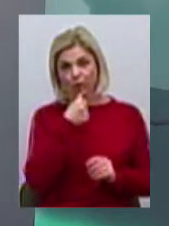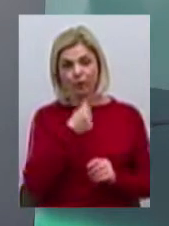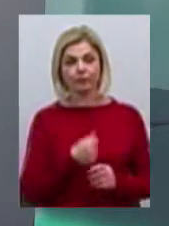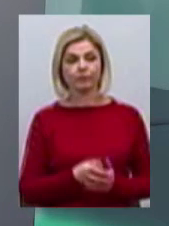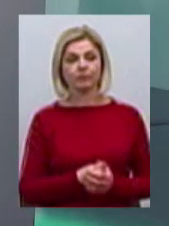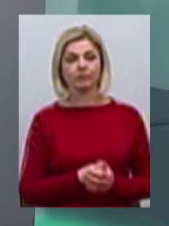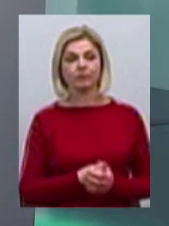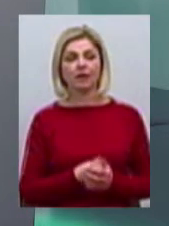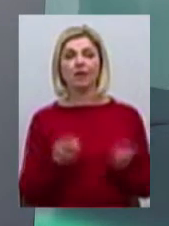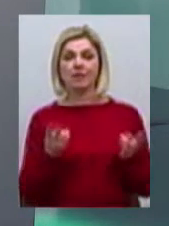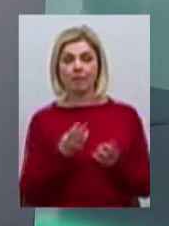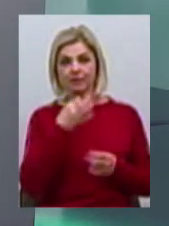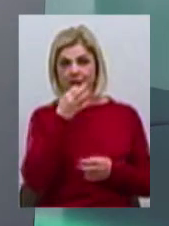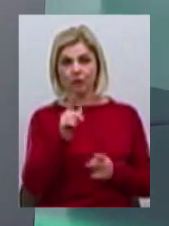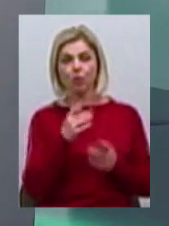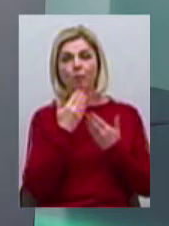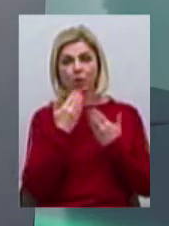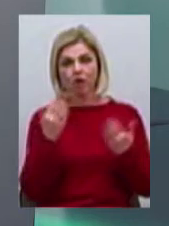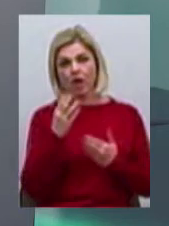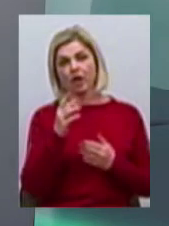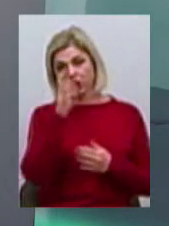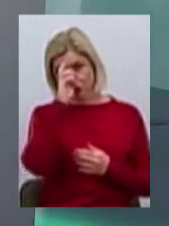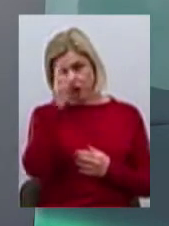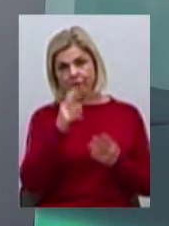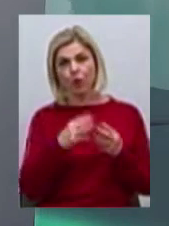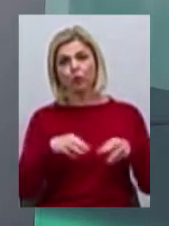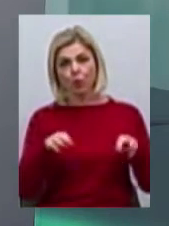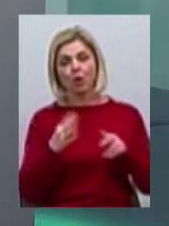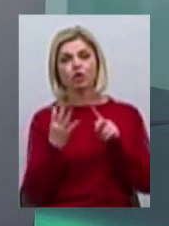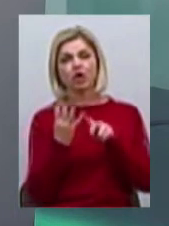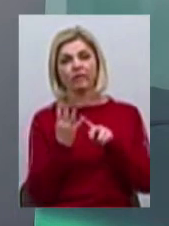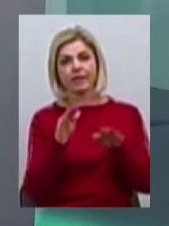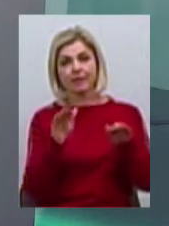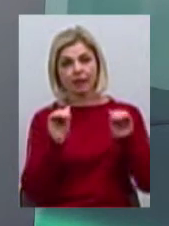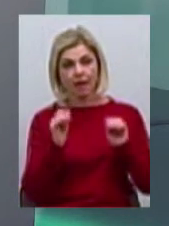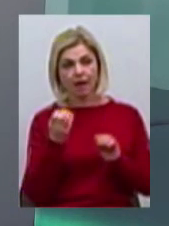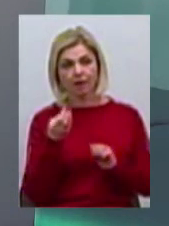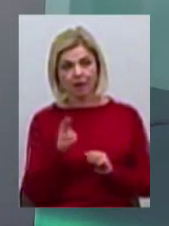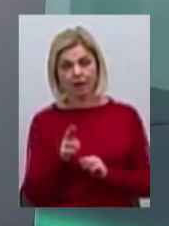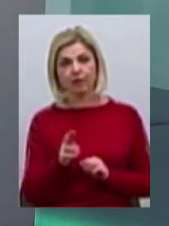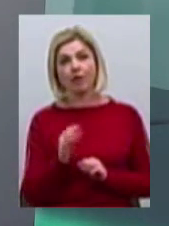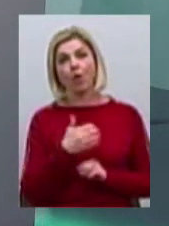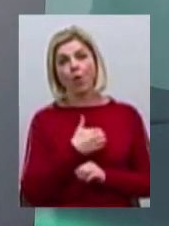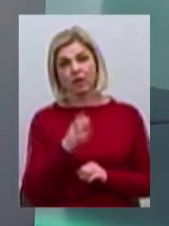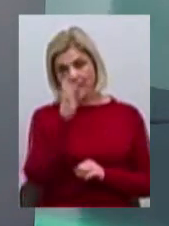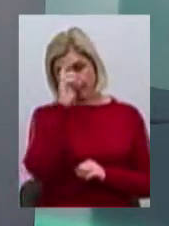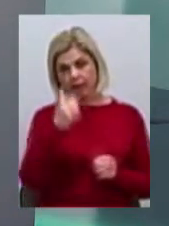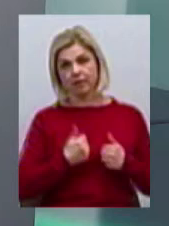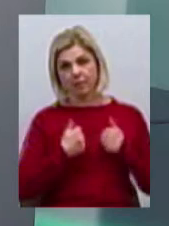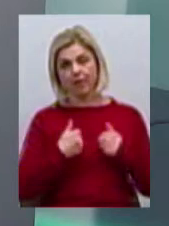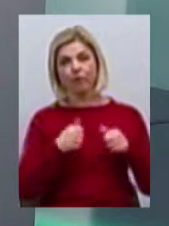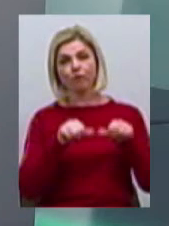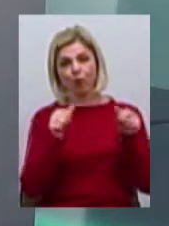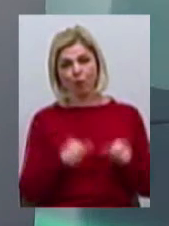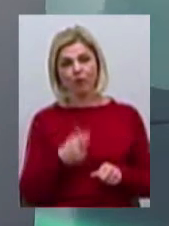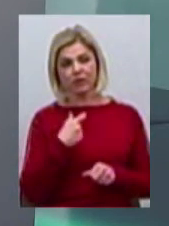перед ними треба сказати, що остання Державна Дума 4-го скликання, хоча імператор намагався формувати